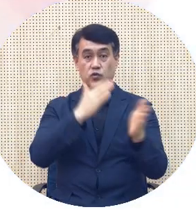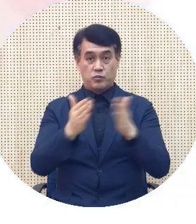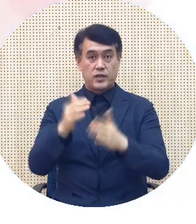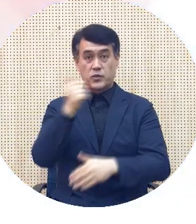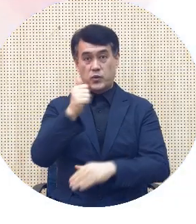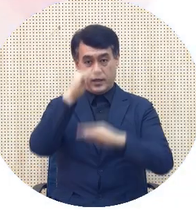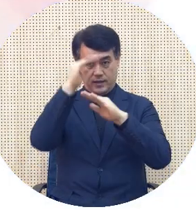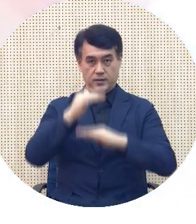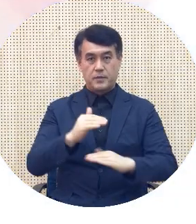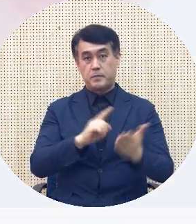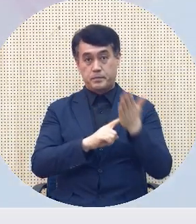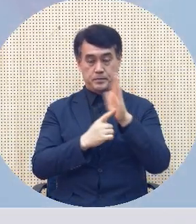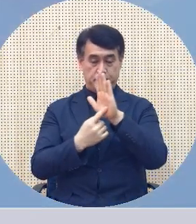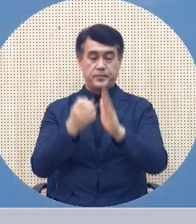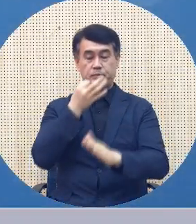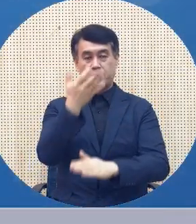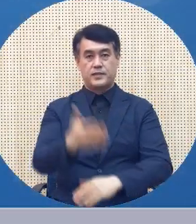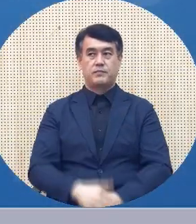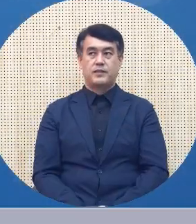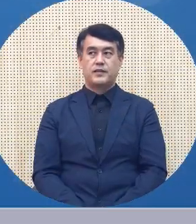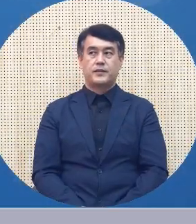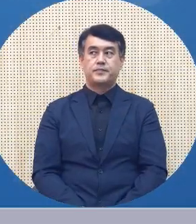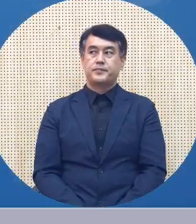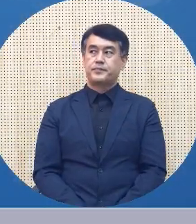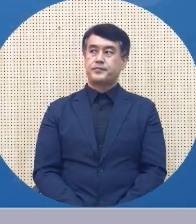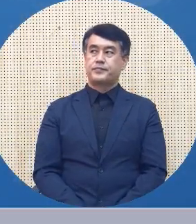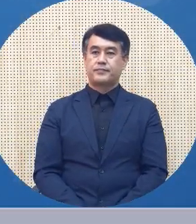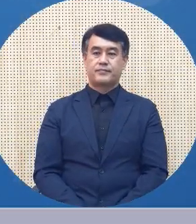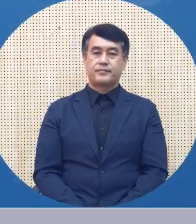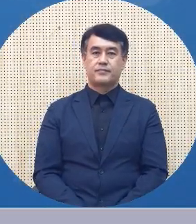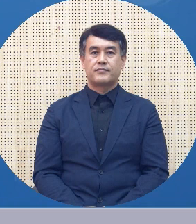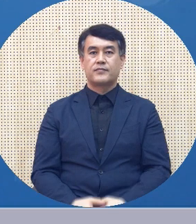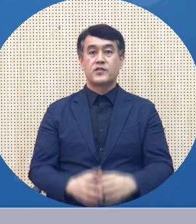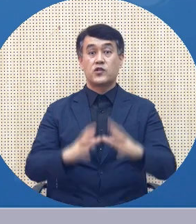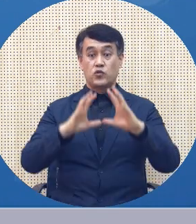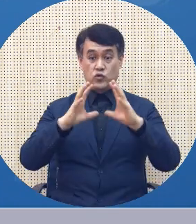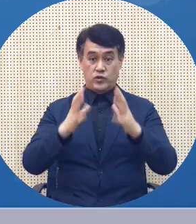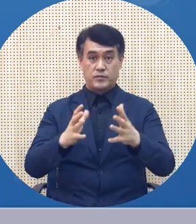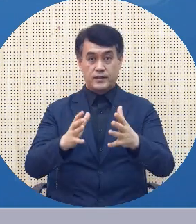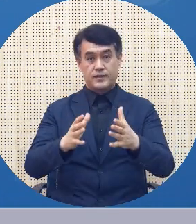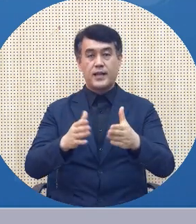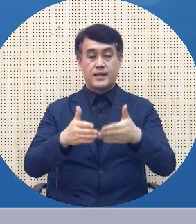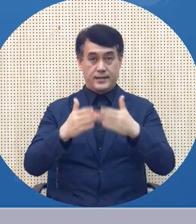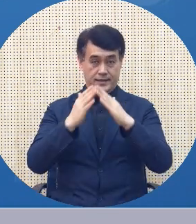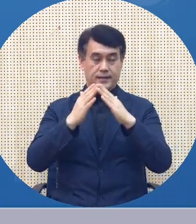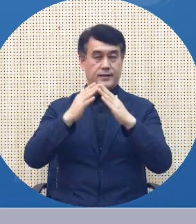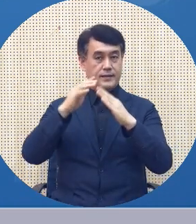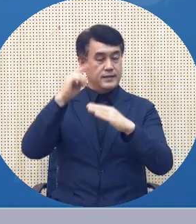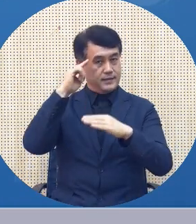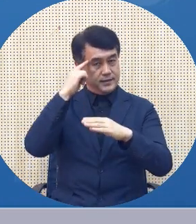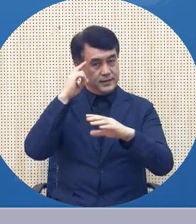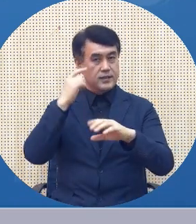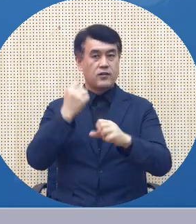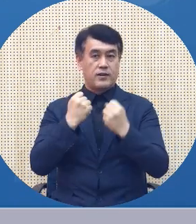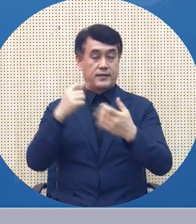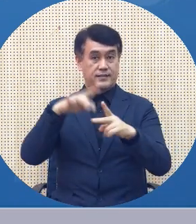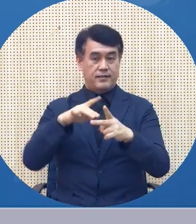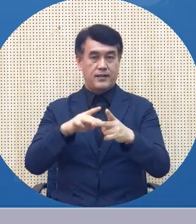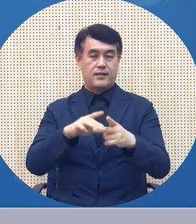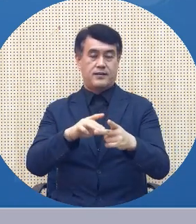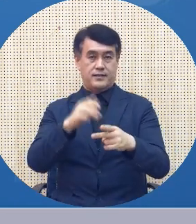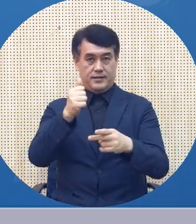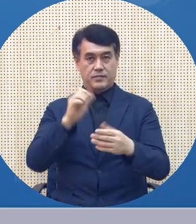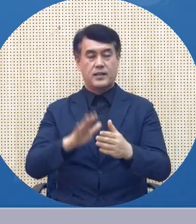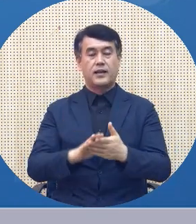만나보고 오겠습니다. 예, 안녕하십니까. 국립정신건강센터 이영문입니다. 정신건강의 날에